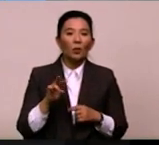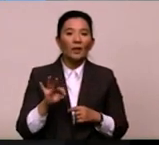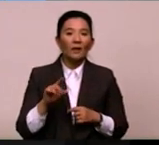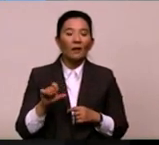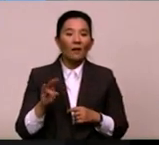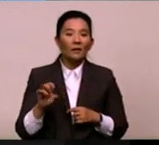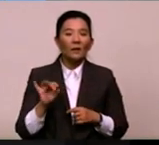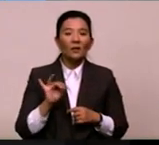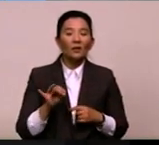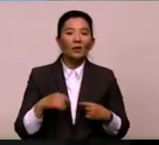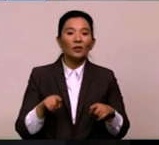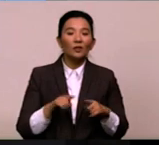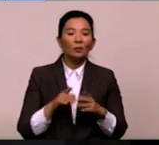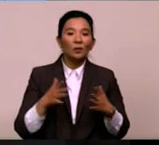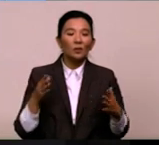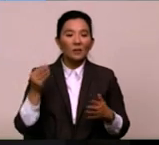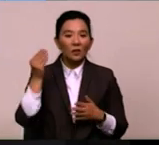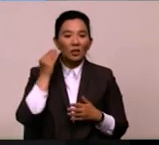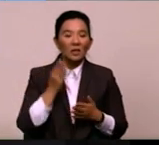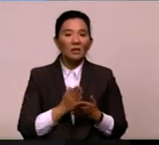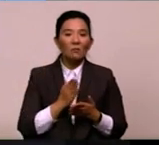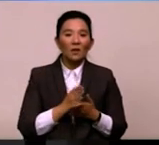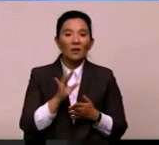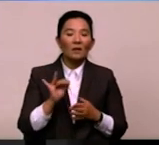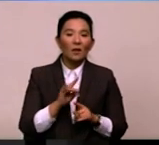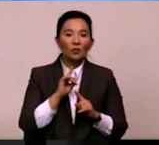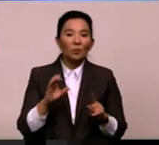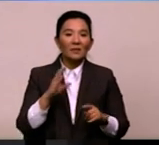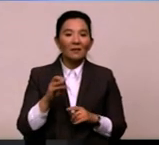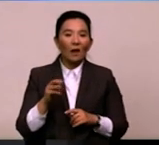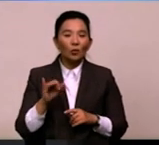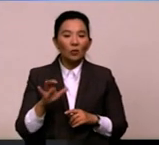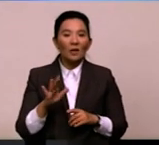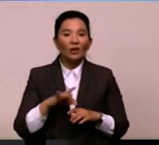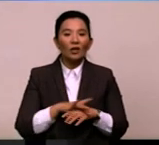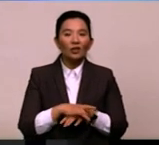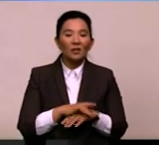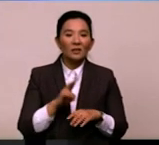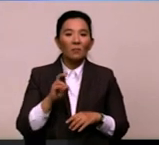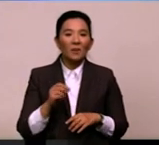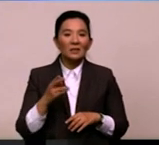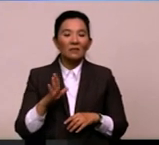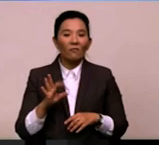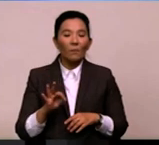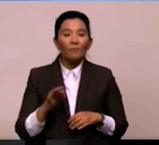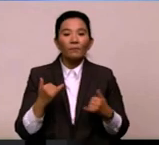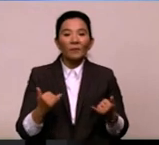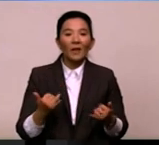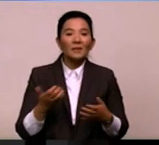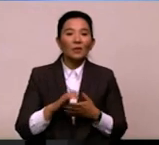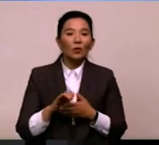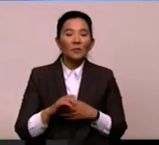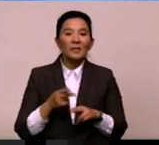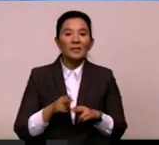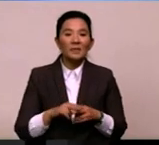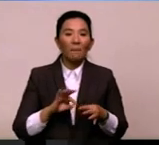и, конечно, большое значение имело и особый статус Ташкентское бегство. Давайте ознакомимся с